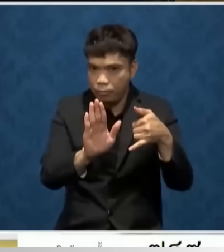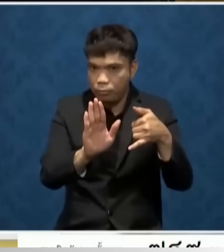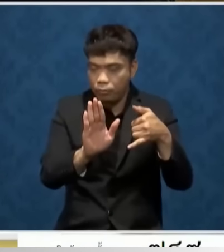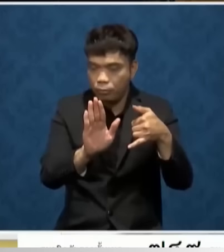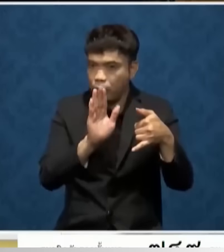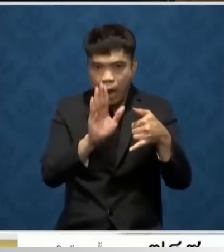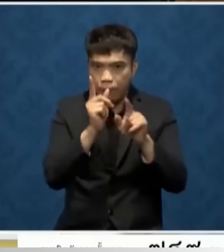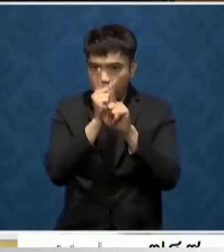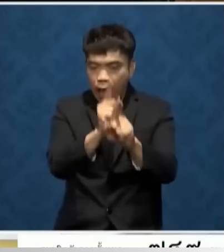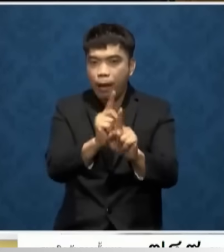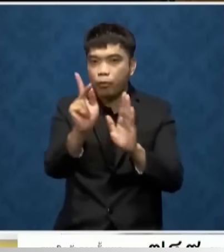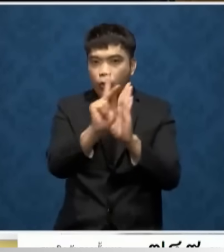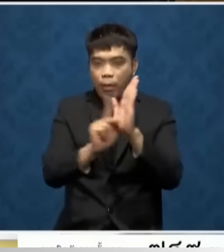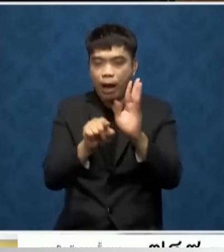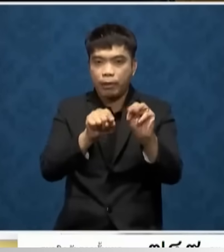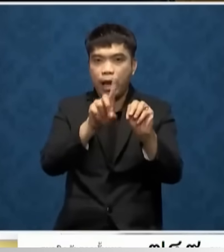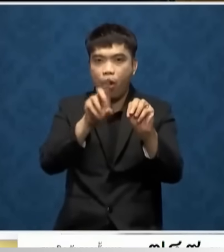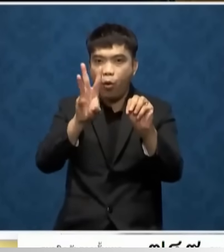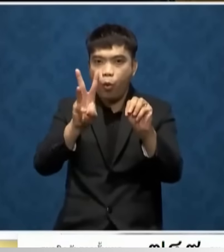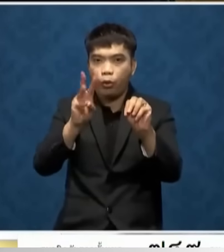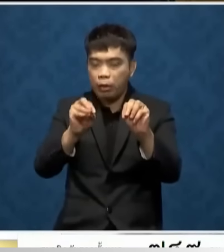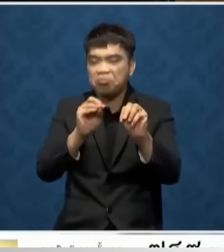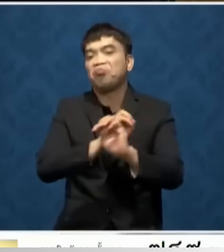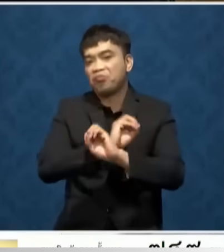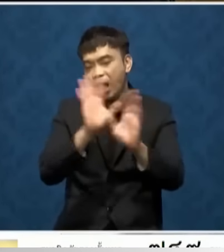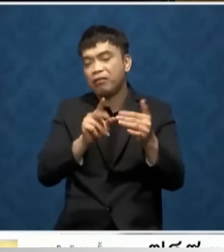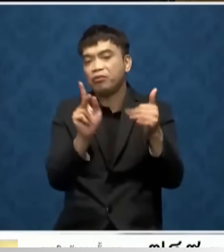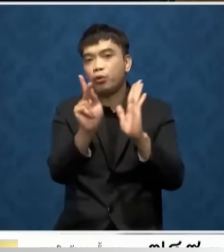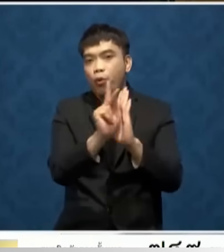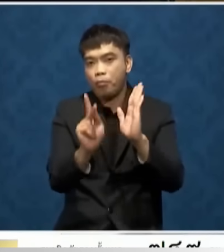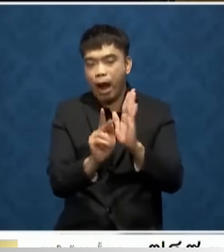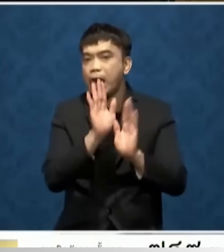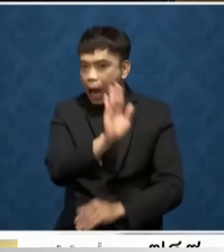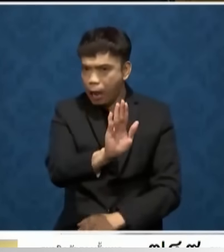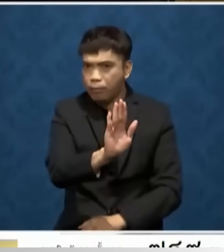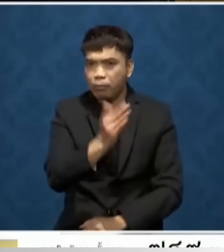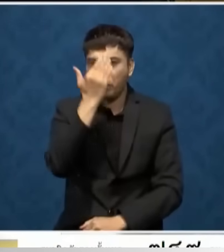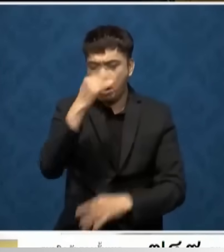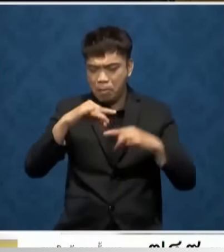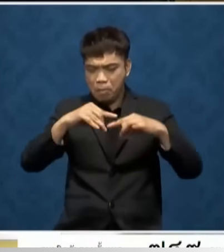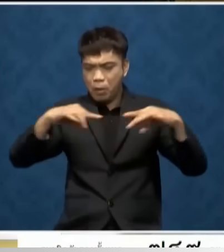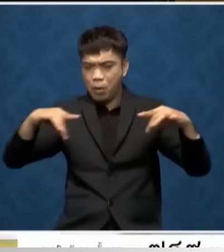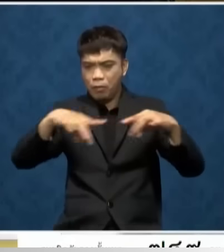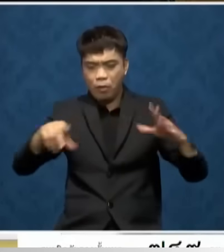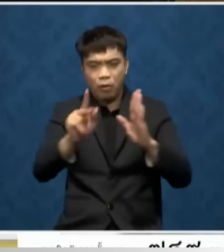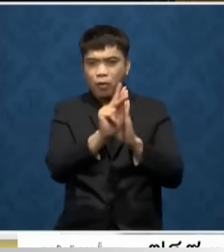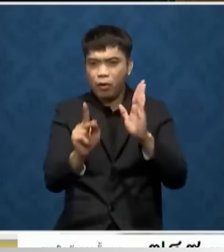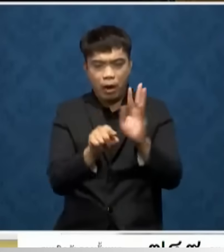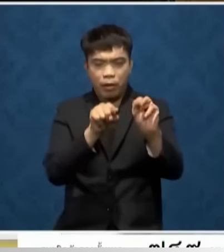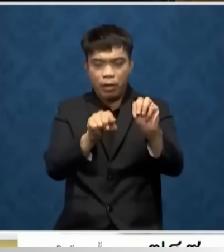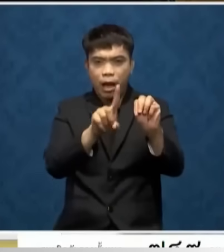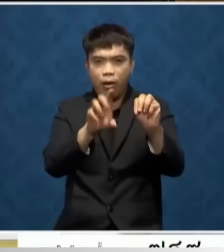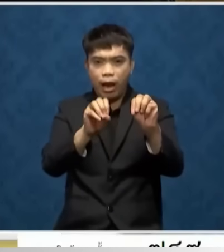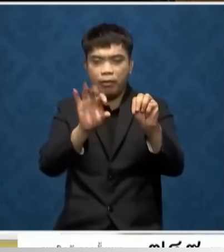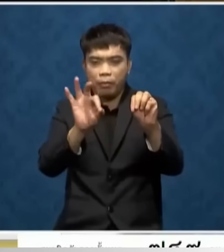มนูญมาตรา160โดยชัดแจ้งขัดต่อกฎหมายรัฐธรรมนูญมาตรา